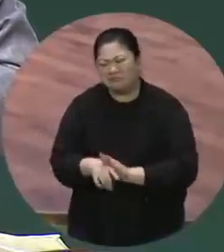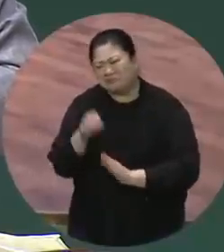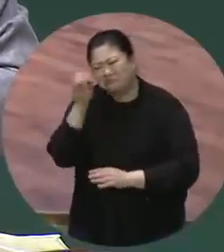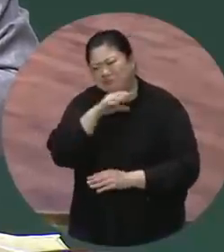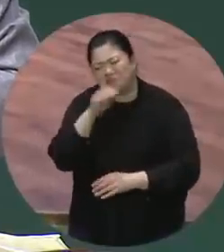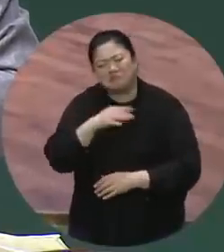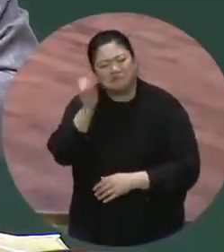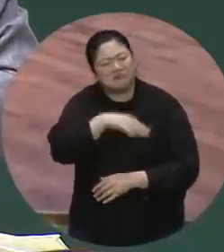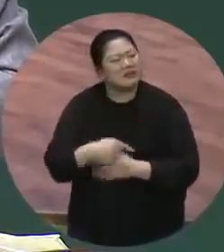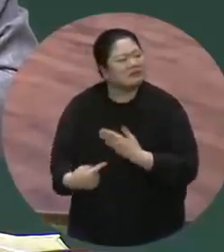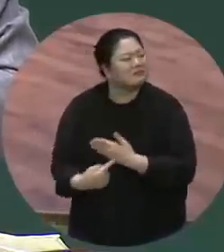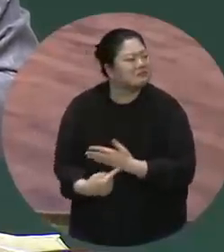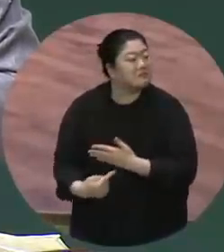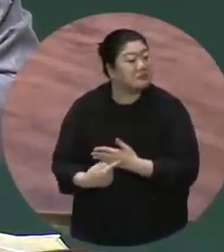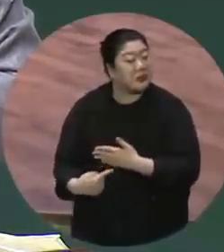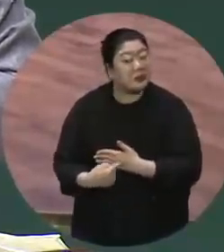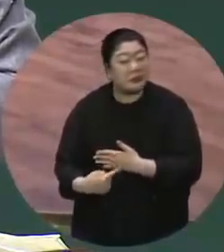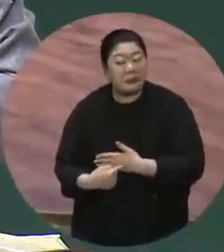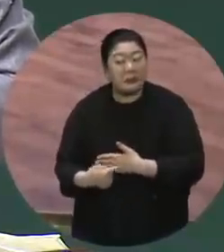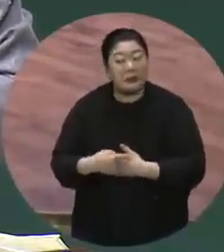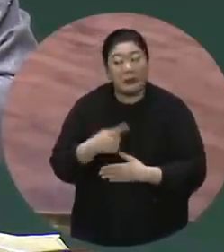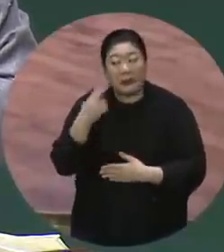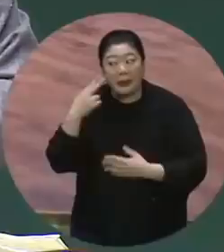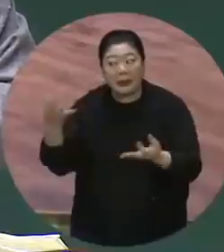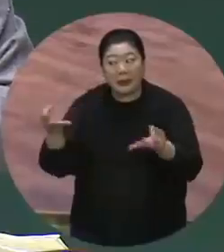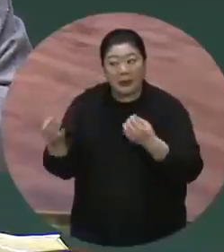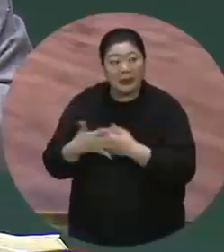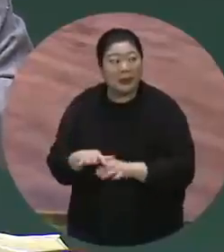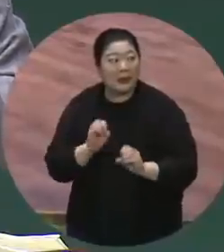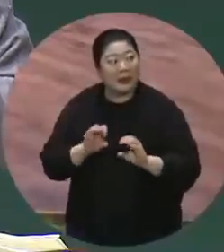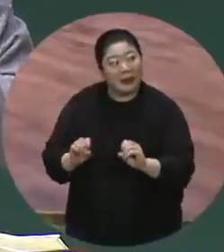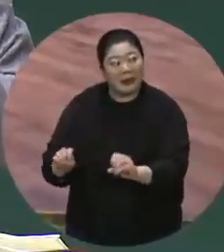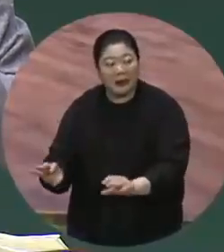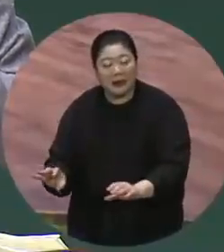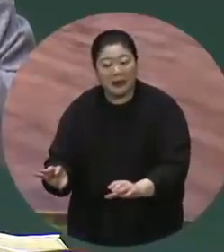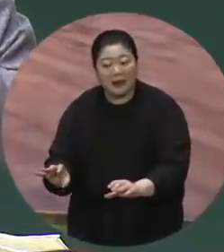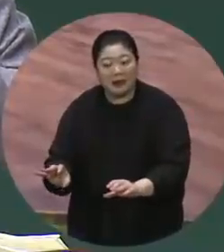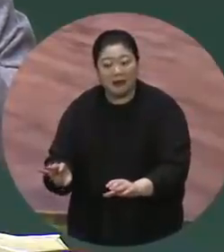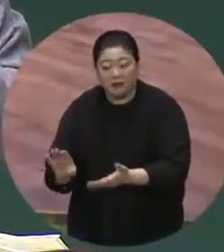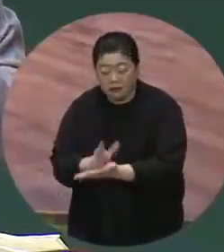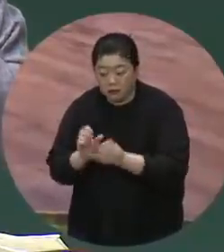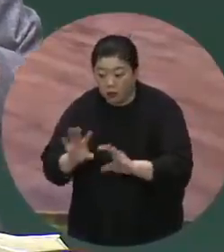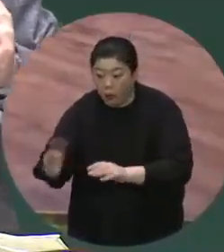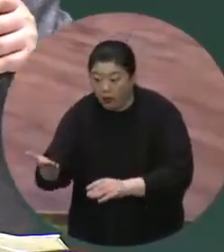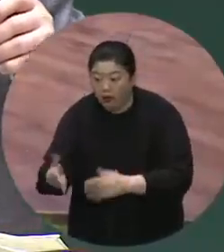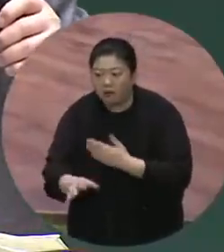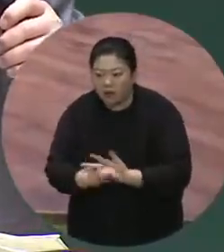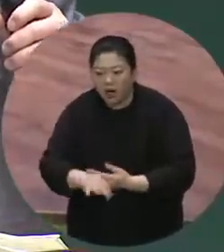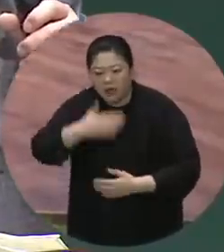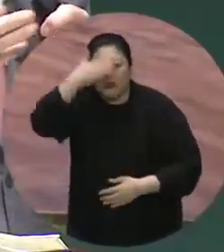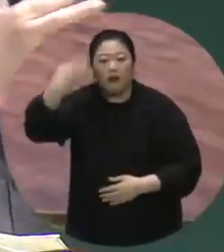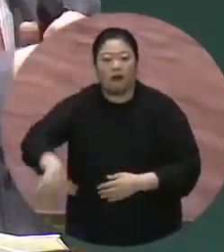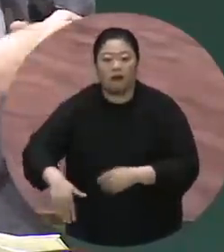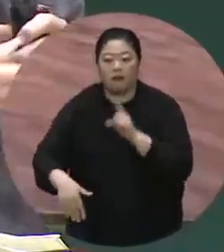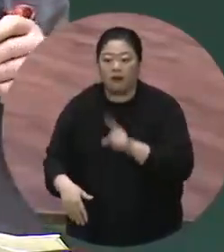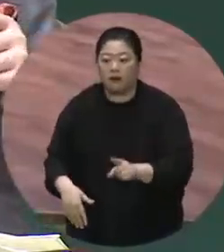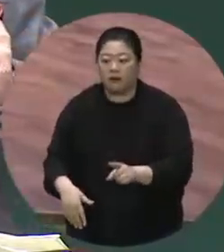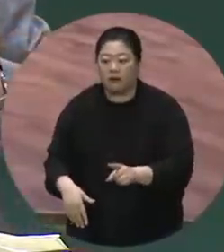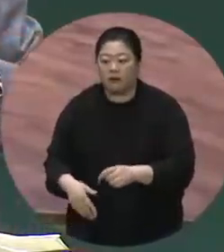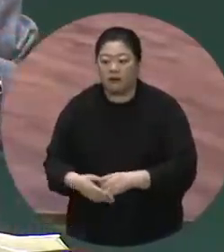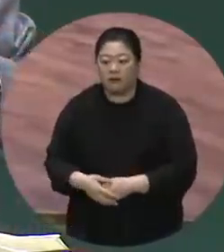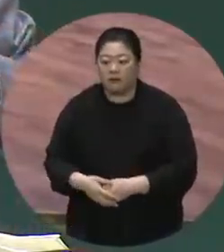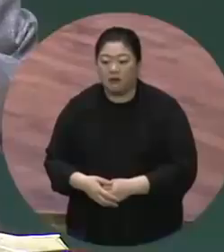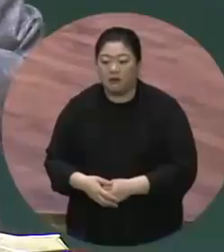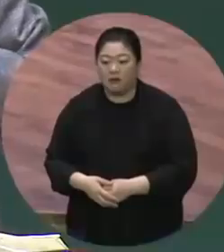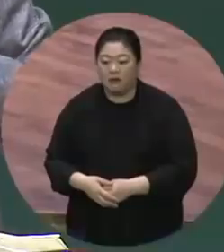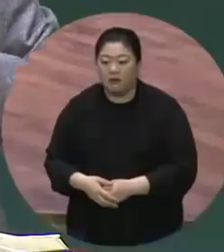복음이 증거된다 하면 나는 상관없다. 나는 도리어 기뻐하고 기뻐한다. 아니, 복음을 준 게 나는 아무리 가도 역사하냐